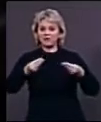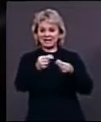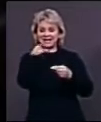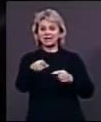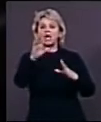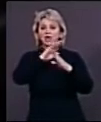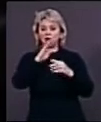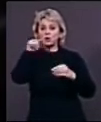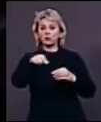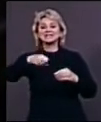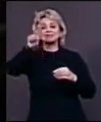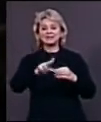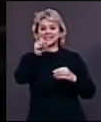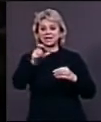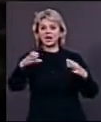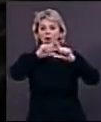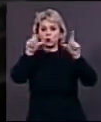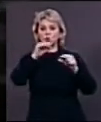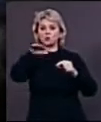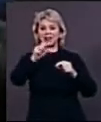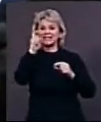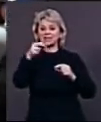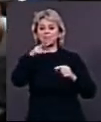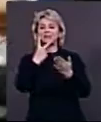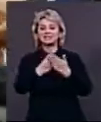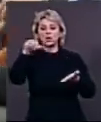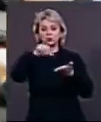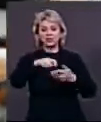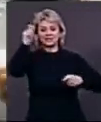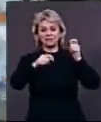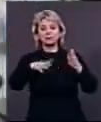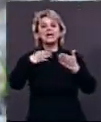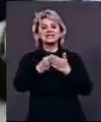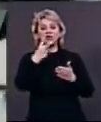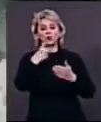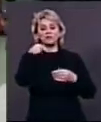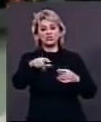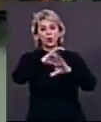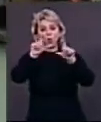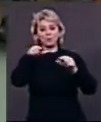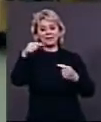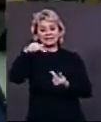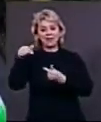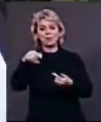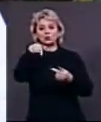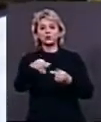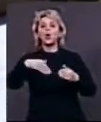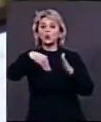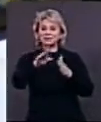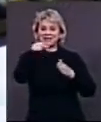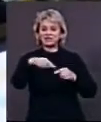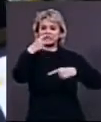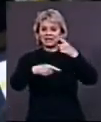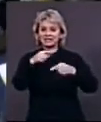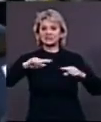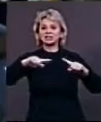на экологию. Специалисты компании «Уралхим» представили участникам форума свое видение комплексного подхода к усовершенствованию